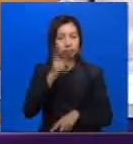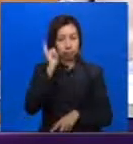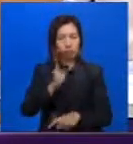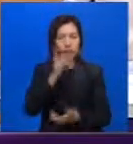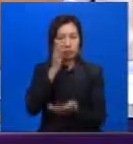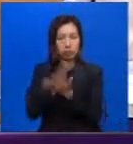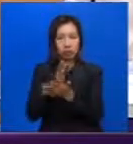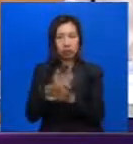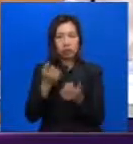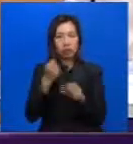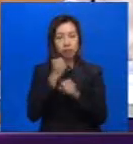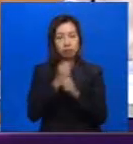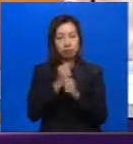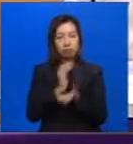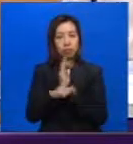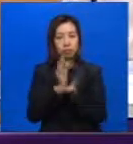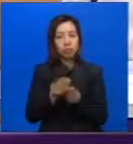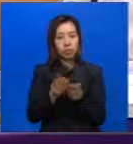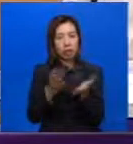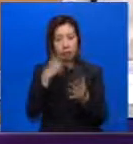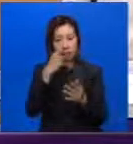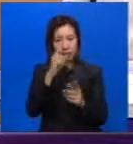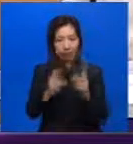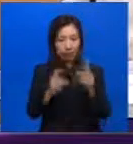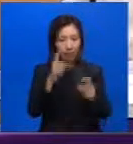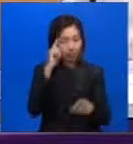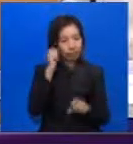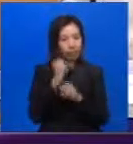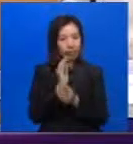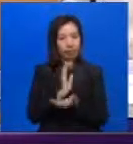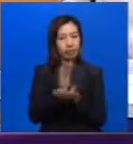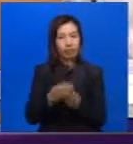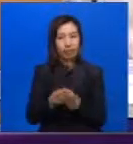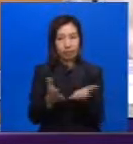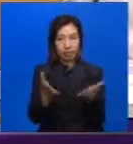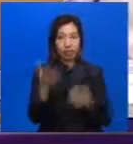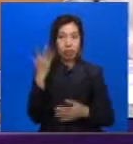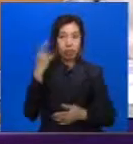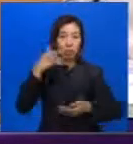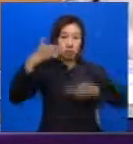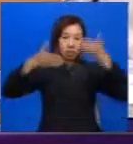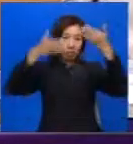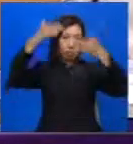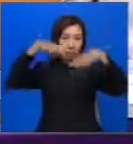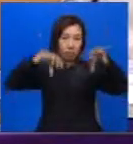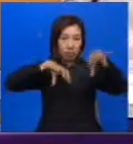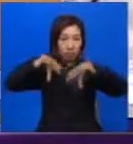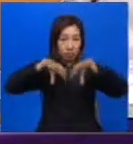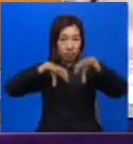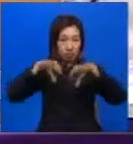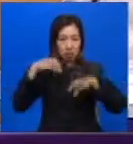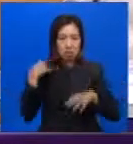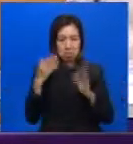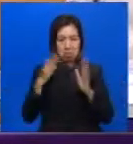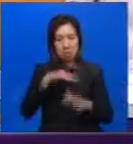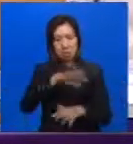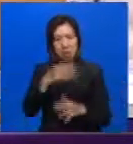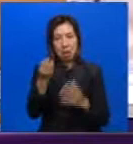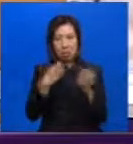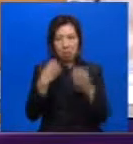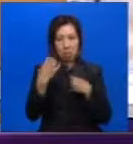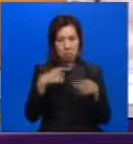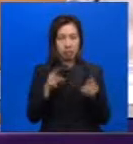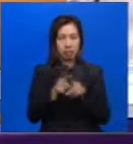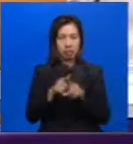ผู้เสียชีวิตจากเหตุการณ์ดังกล่าวด้วยนอกจากนั้นแล้วนะคะสิ่งที่ได้จากกิจกรรมเมื่อวานนี้ก็มีความเห็นพ้องต้องกันนะค